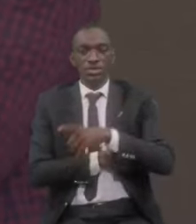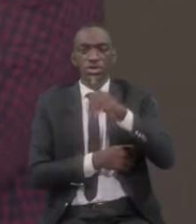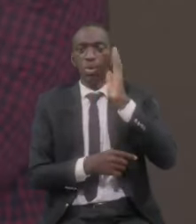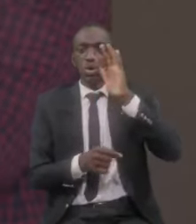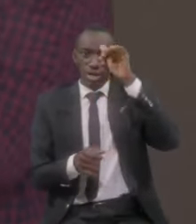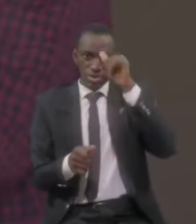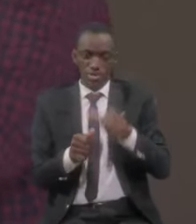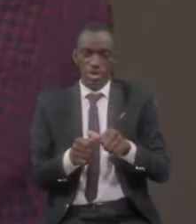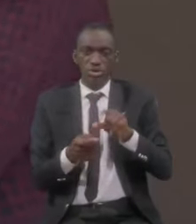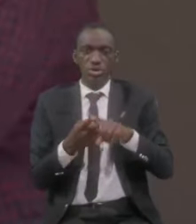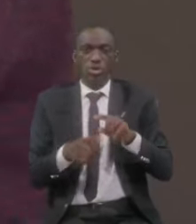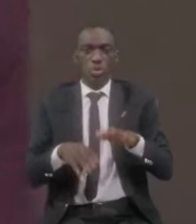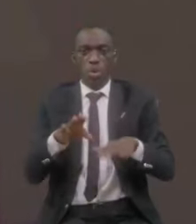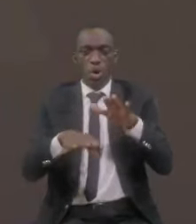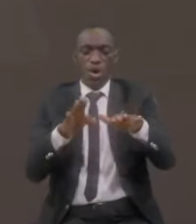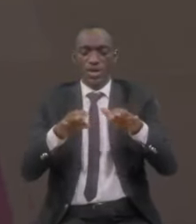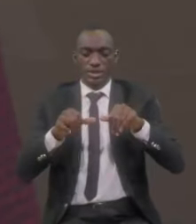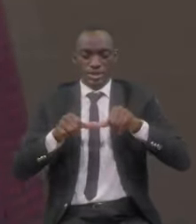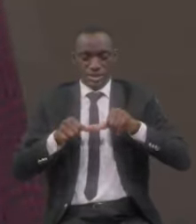marcheras fermement